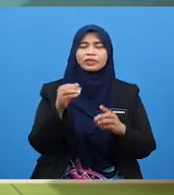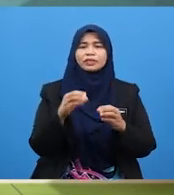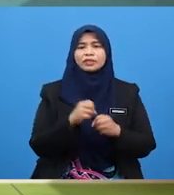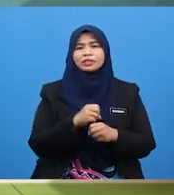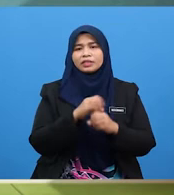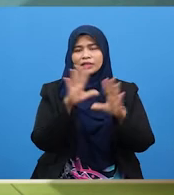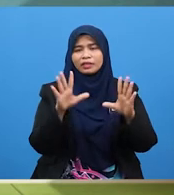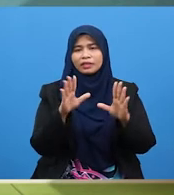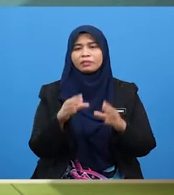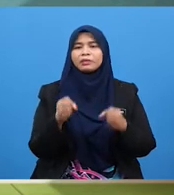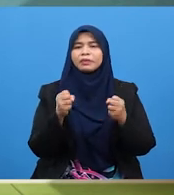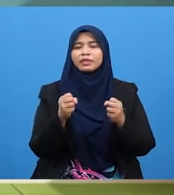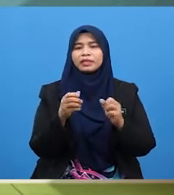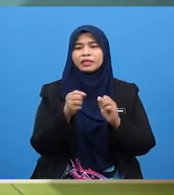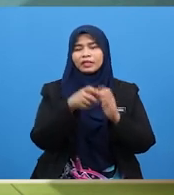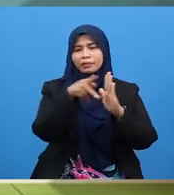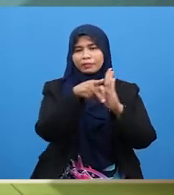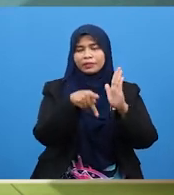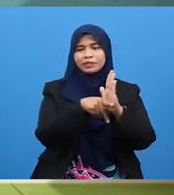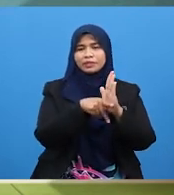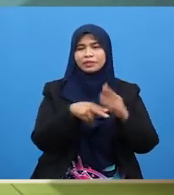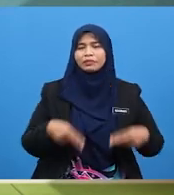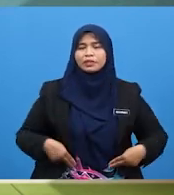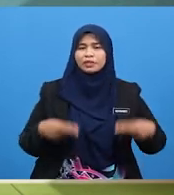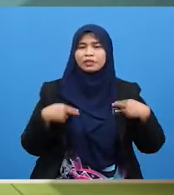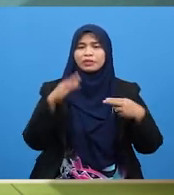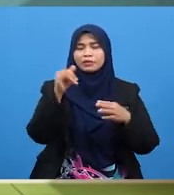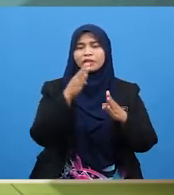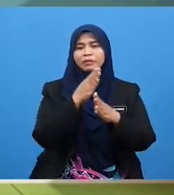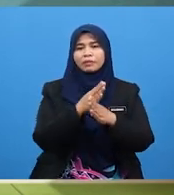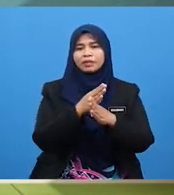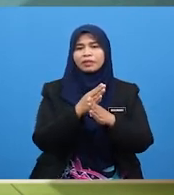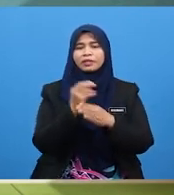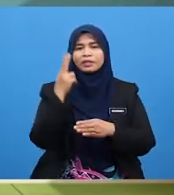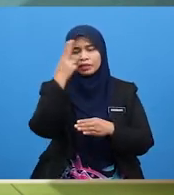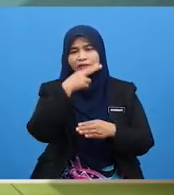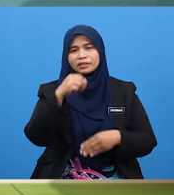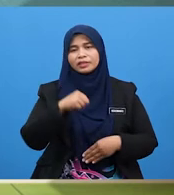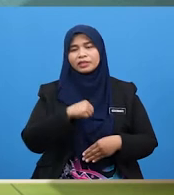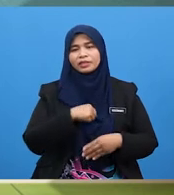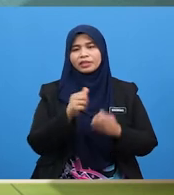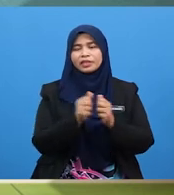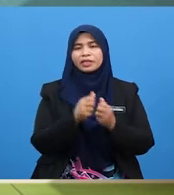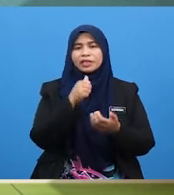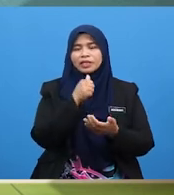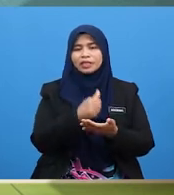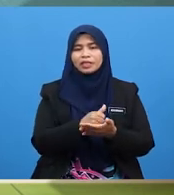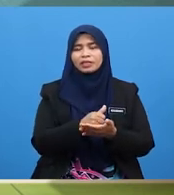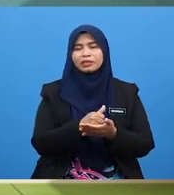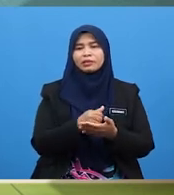jelas, berpegang dengan prinsip kehidupan yang benar, menghiasi diri dengan nilai-nilai